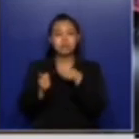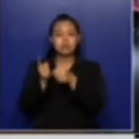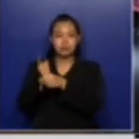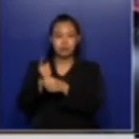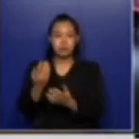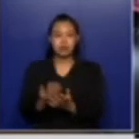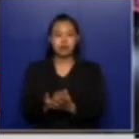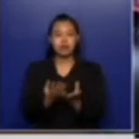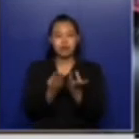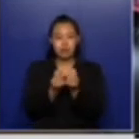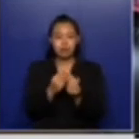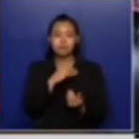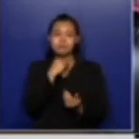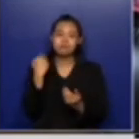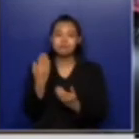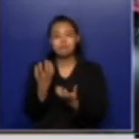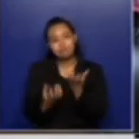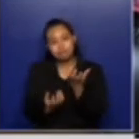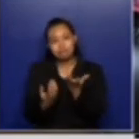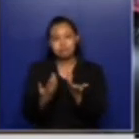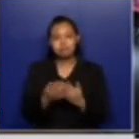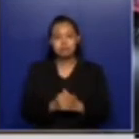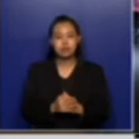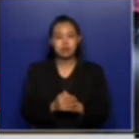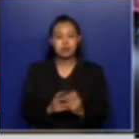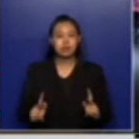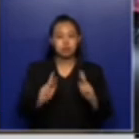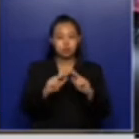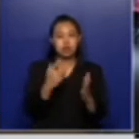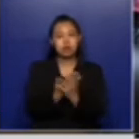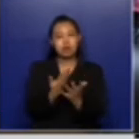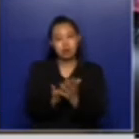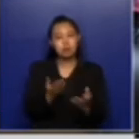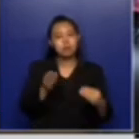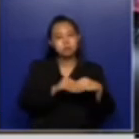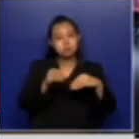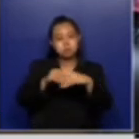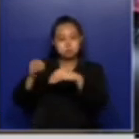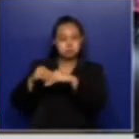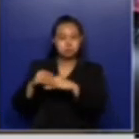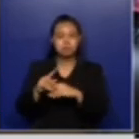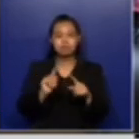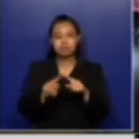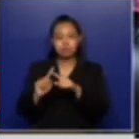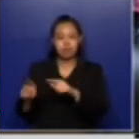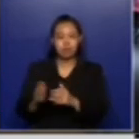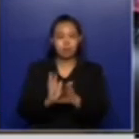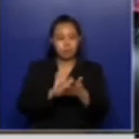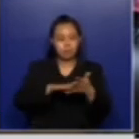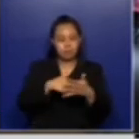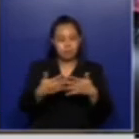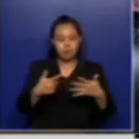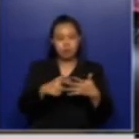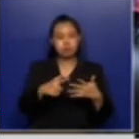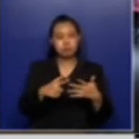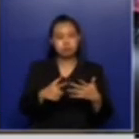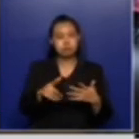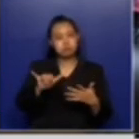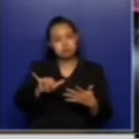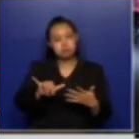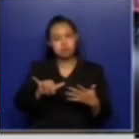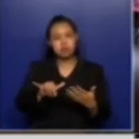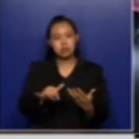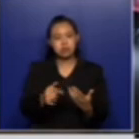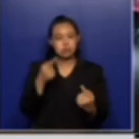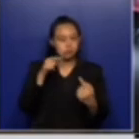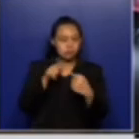ดุลงบประมาณและตัวเลขที่เพิ่มขึ้นจากกระทรวงทบวงกรมต่างๆไม่มียุทธศาสตร์ไม่มีความเหมาะส